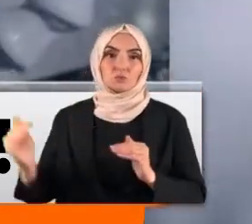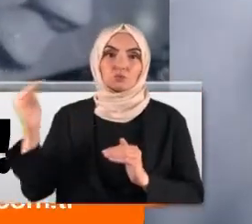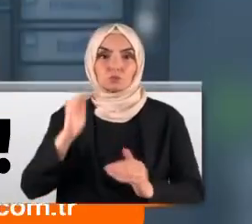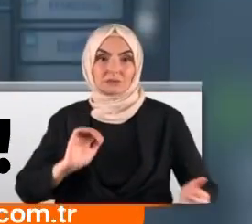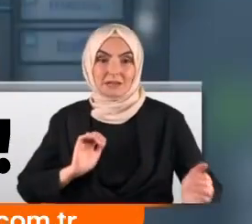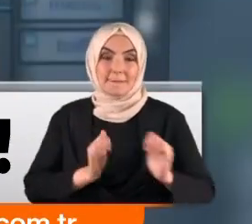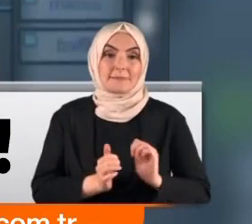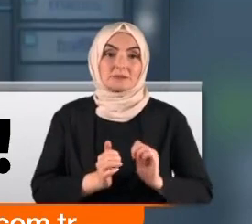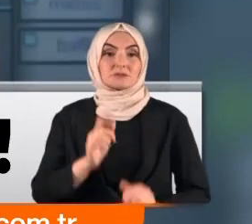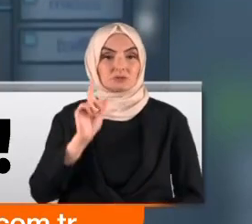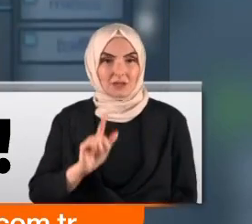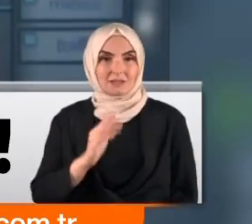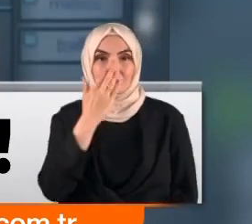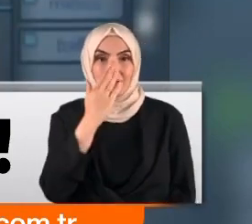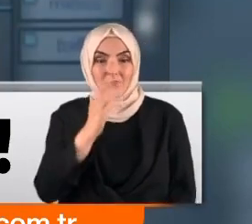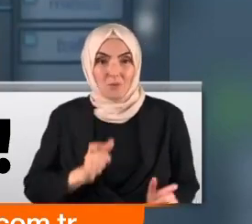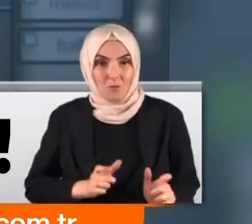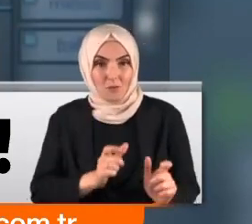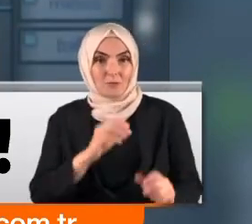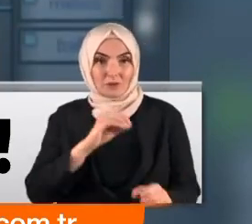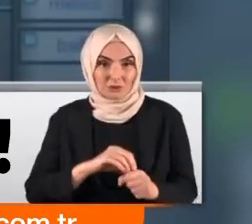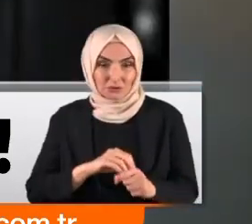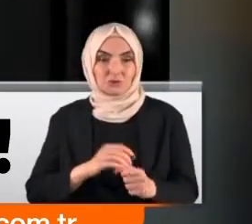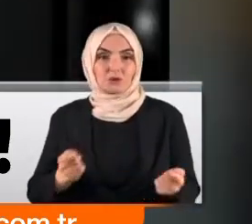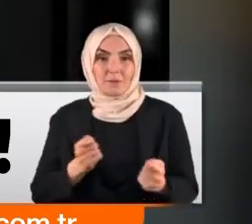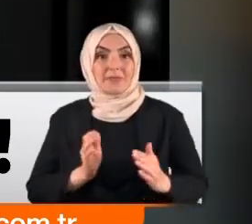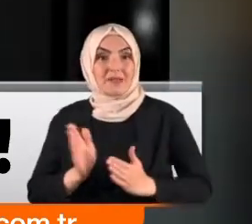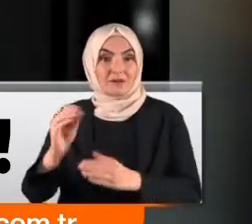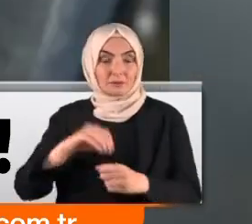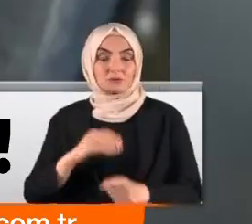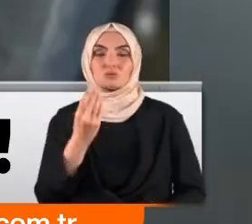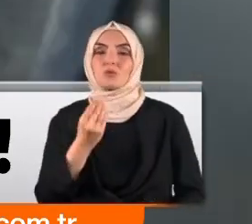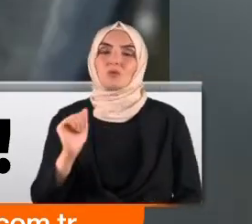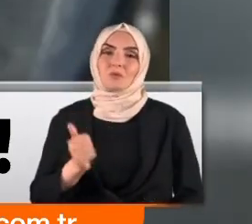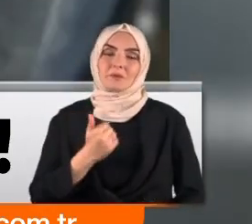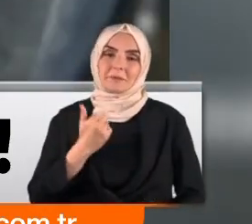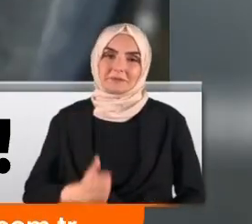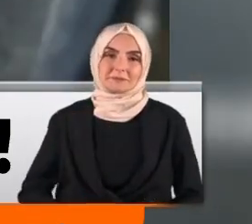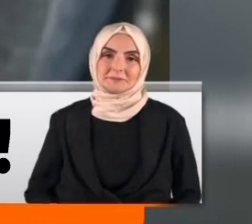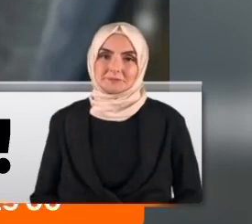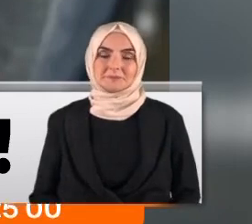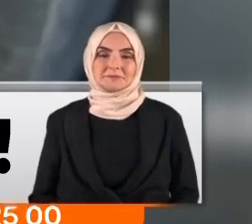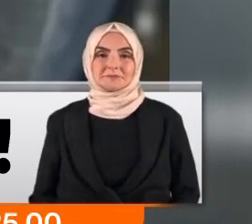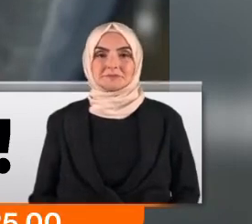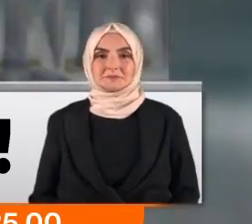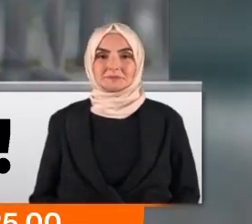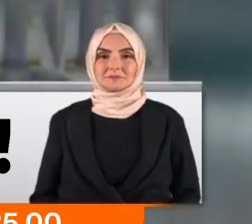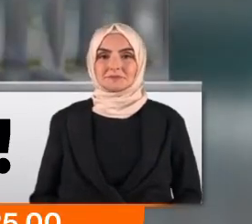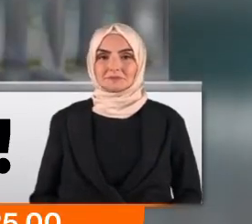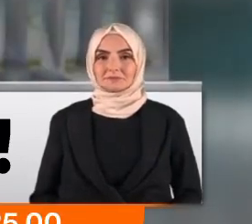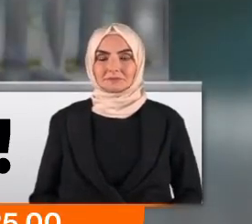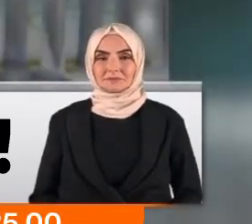saflığını koruyabilmesi, işlerliğini sürdürebilmesi için kritik önemde. It also needs to be pure and producing this